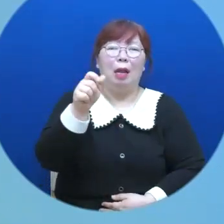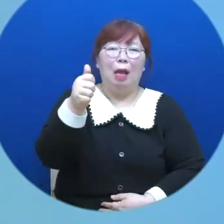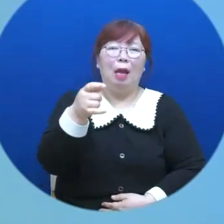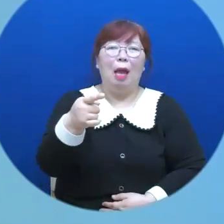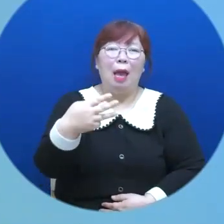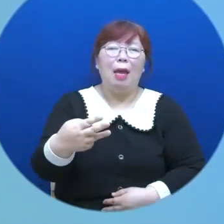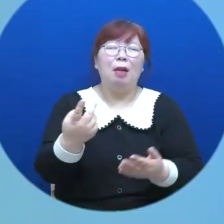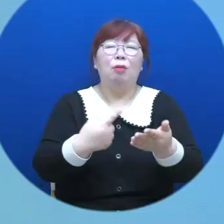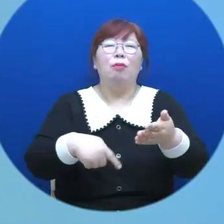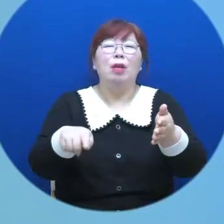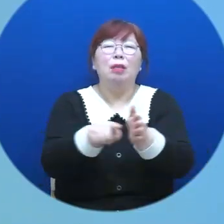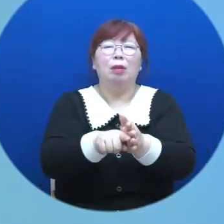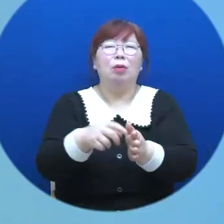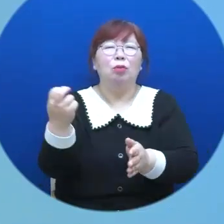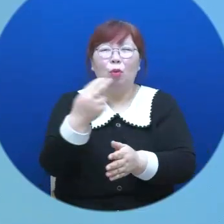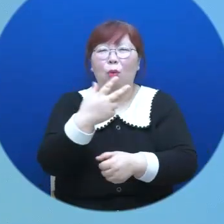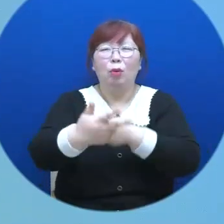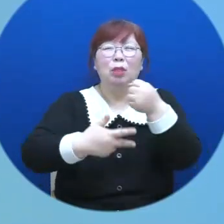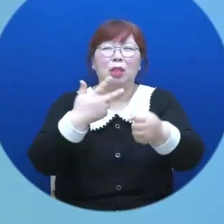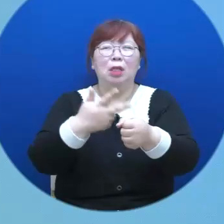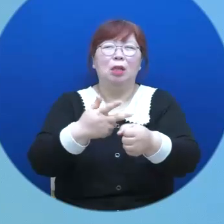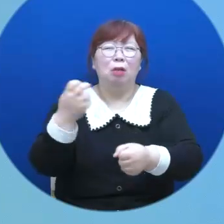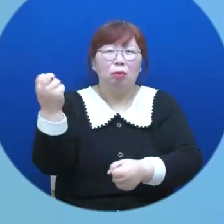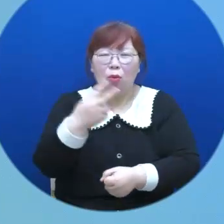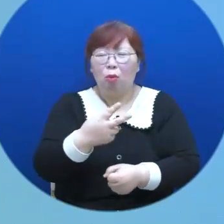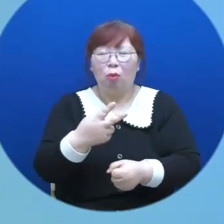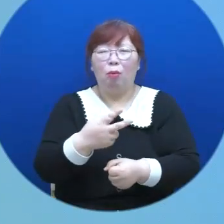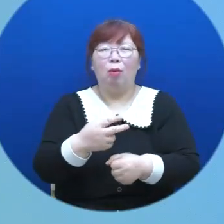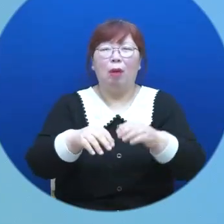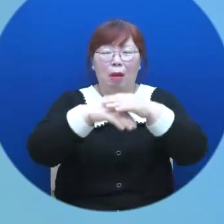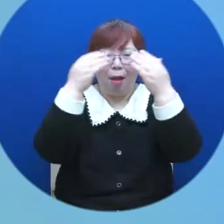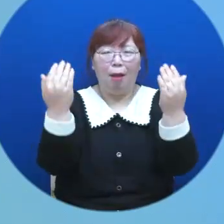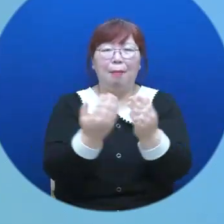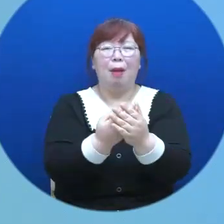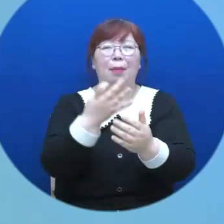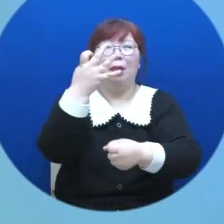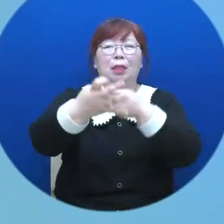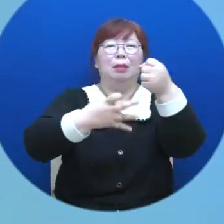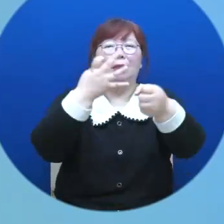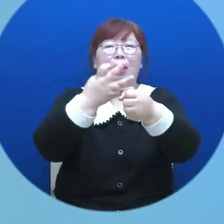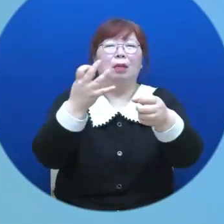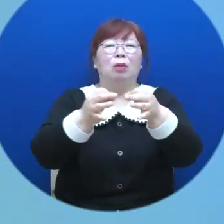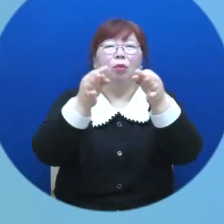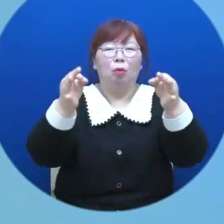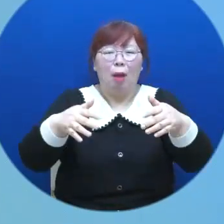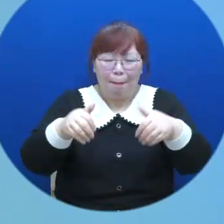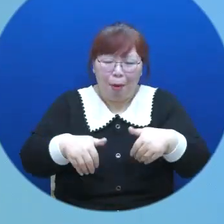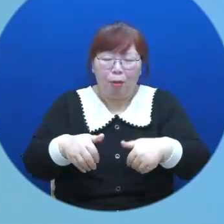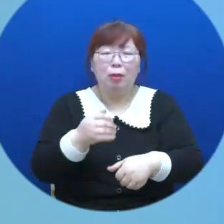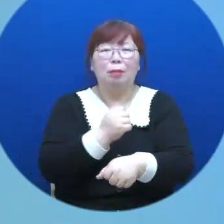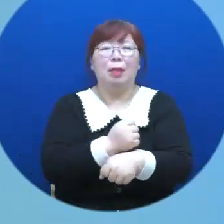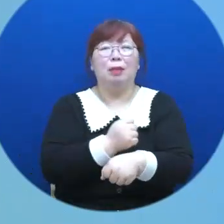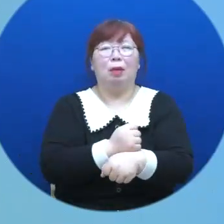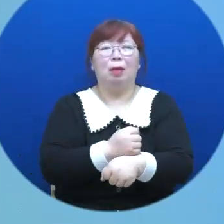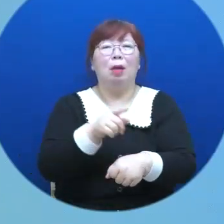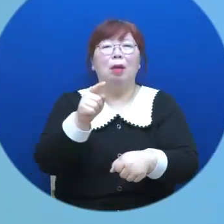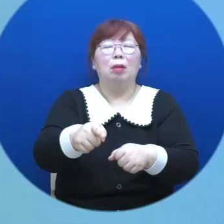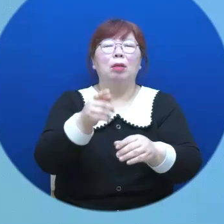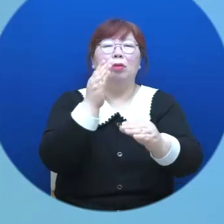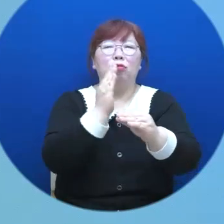또다시 모섬 생활했어요. 14년이죠. 근데 문제는 이런 가운데 자녀를